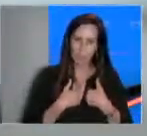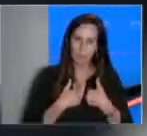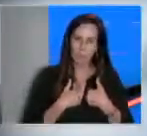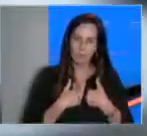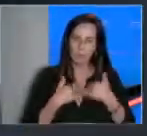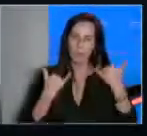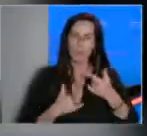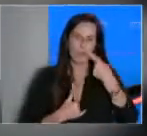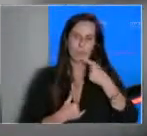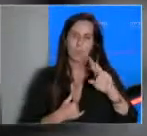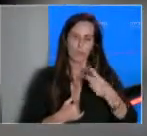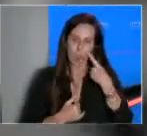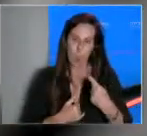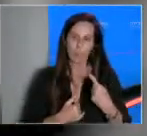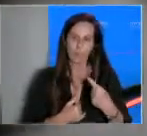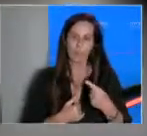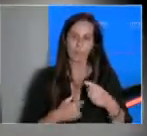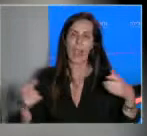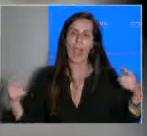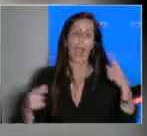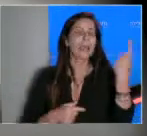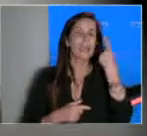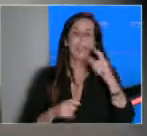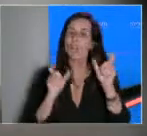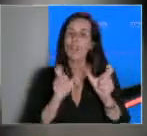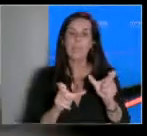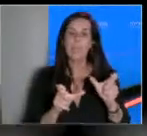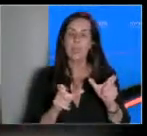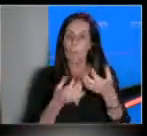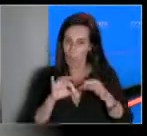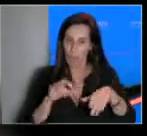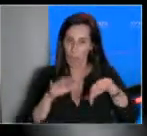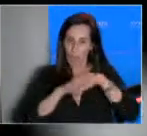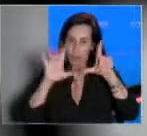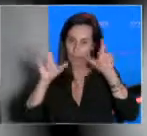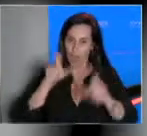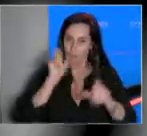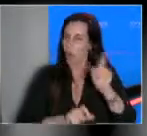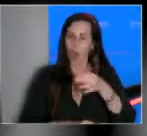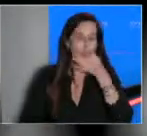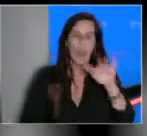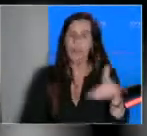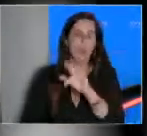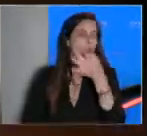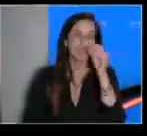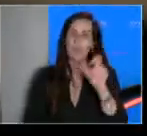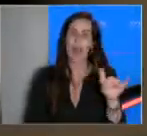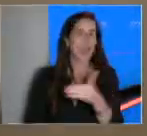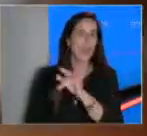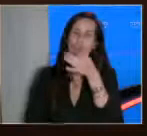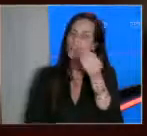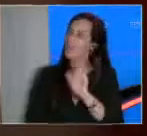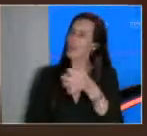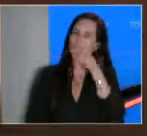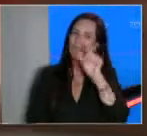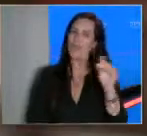אני לא שומר. עוד פעם רואים שהבר היחידה שנעצרת לא נשאלים לאן, לא נשאלים לאן,